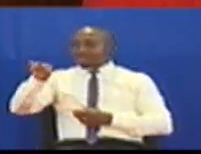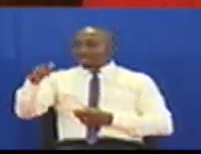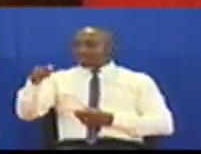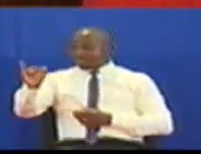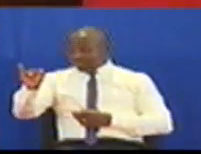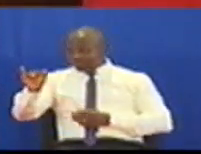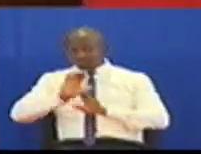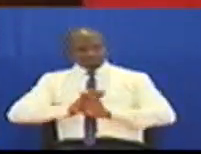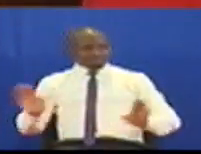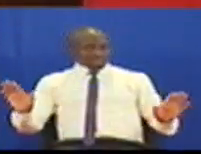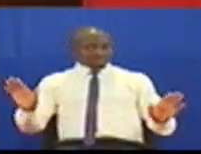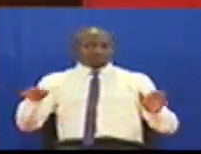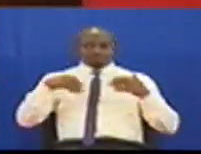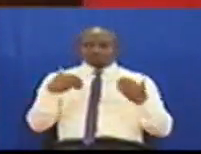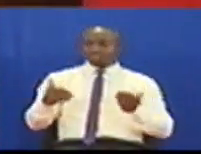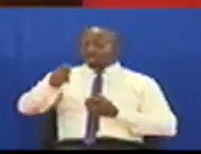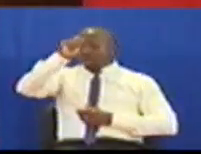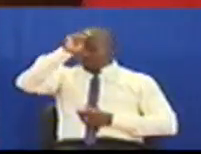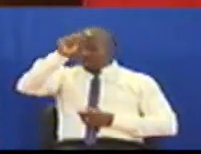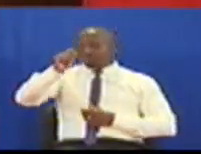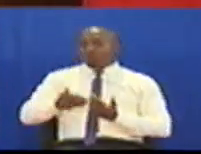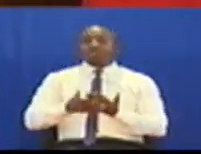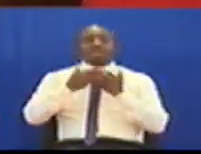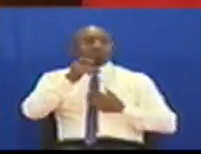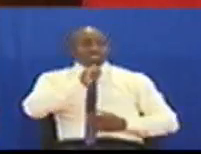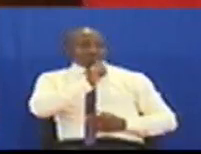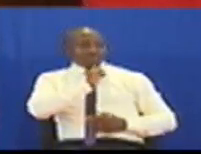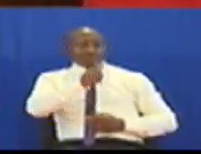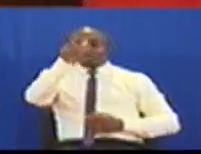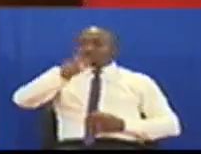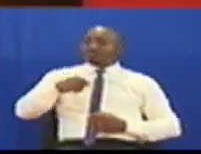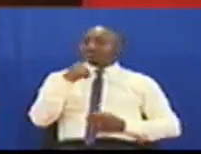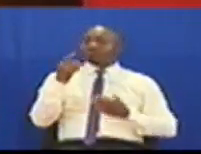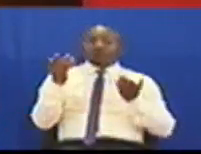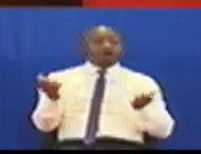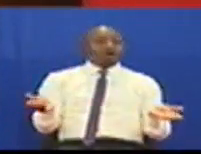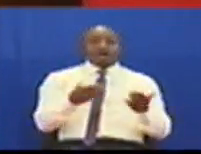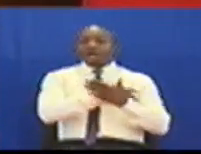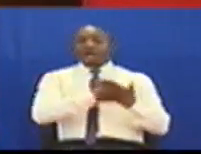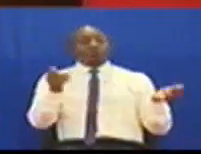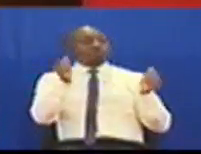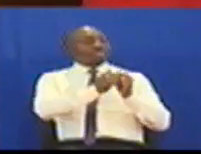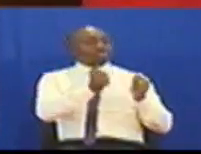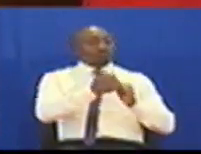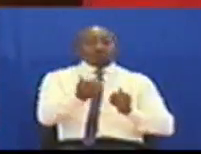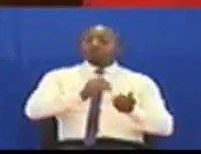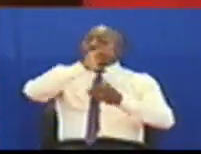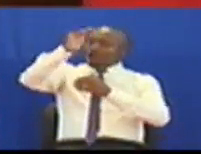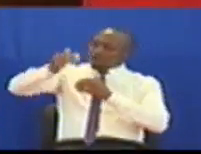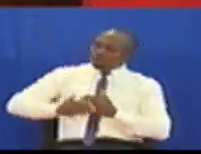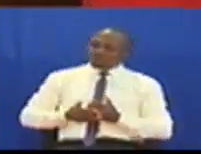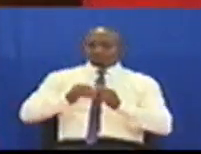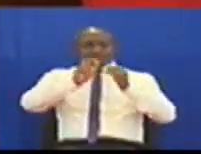Kwa hiyo Mheshimiwa Naibu Spika, wale ambao wanasema kwamba hakuna kilichofanyika, ebu warudi